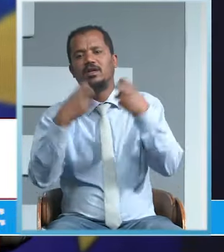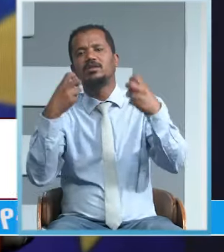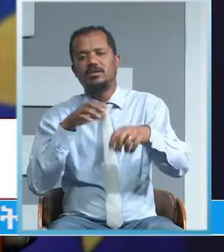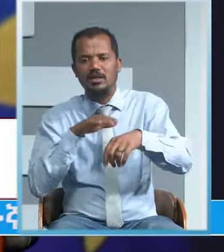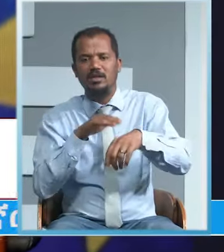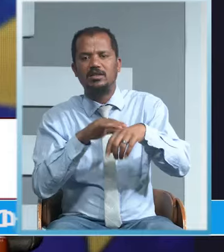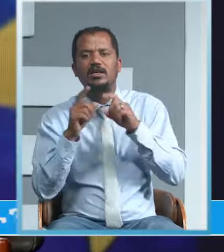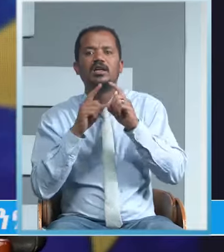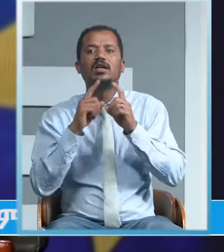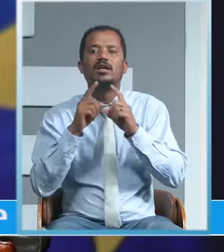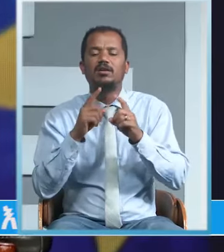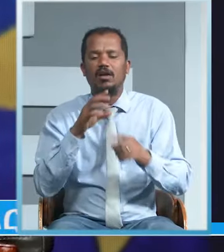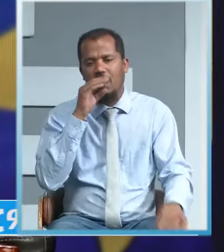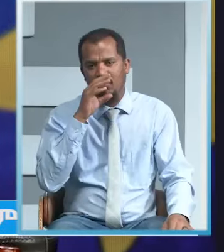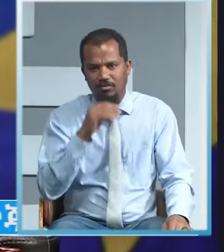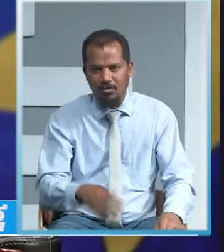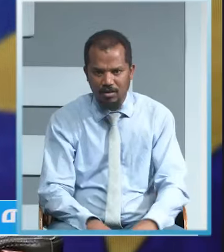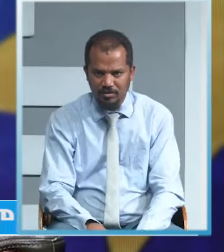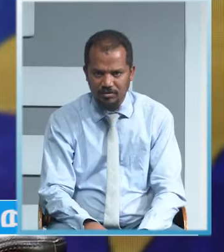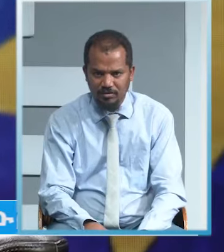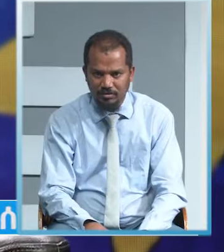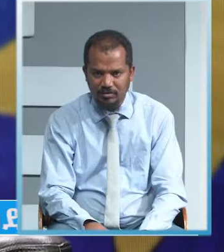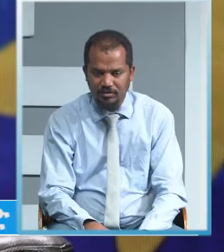ቀስቃሽ ንግግር ተናግረዋል።